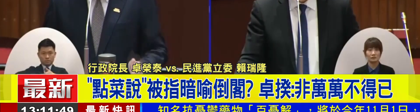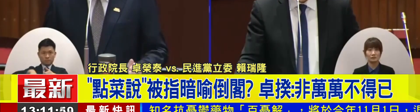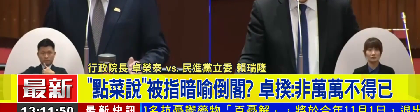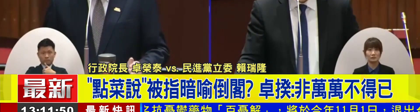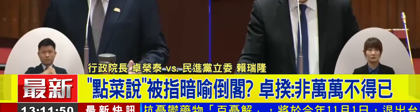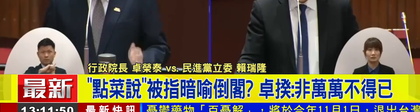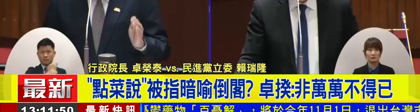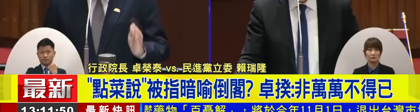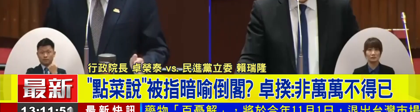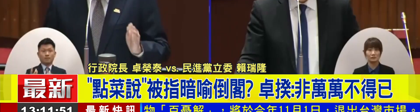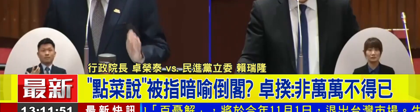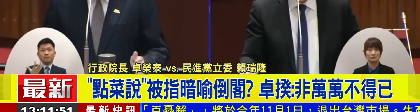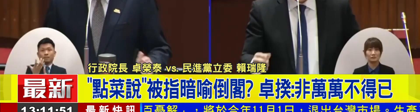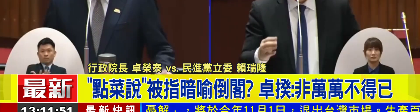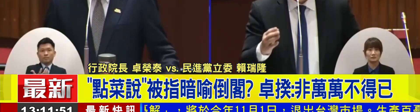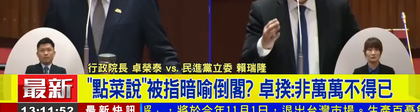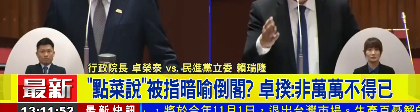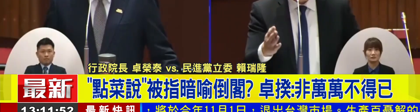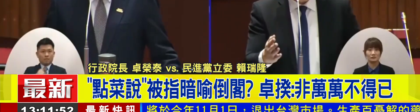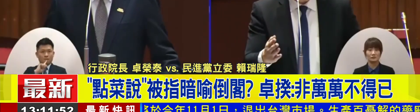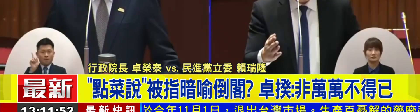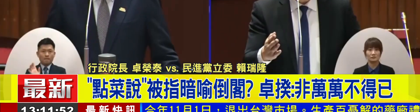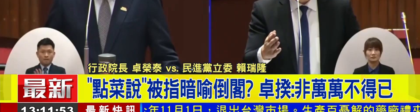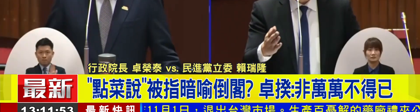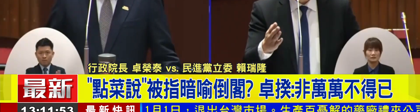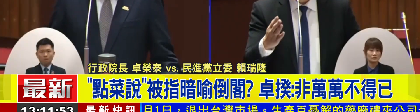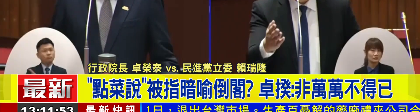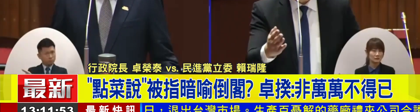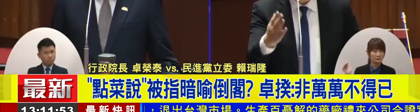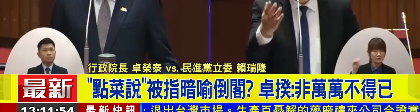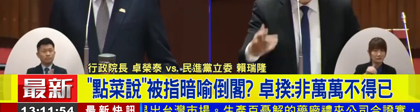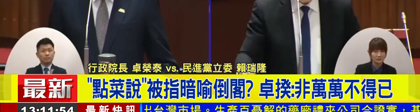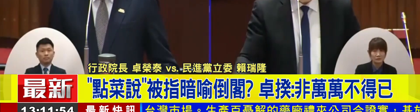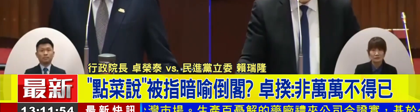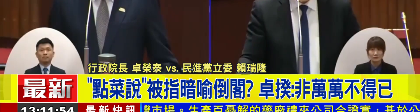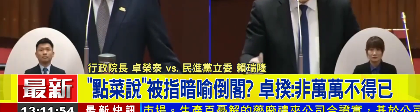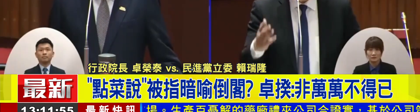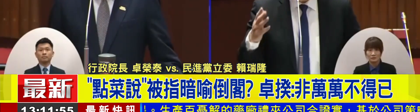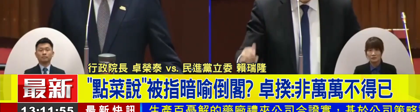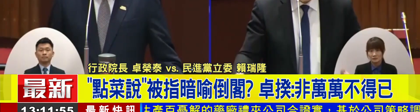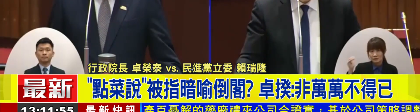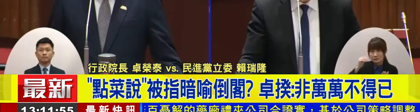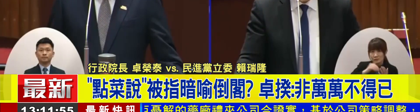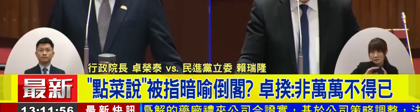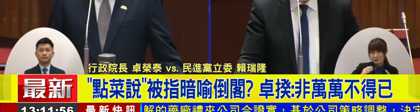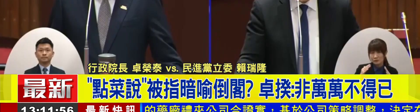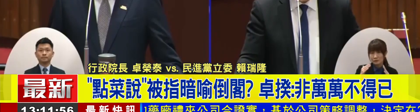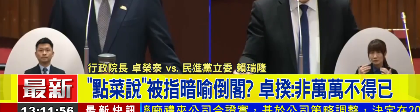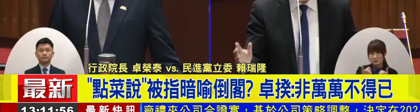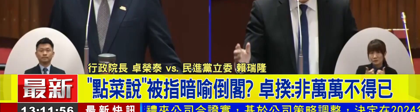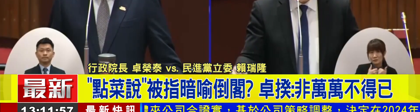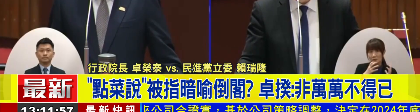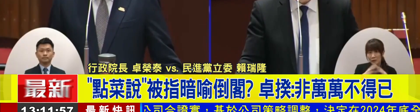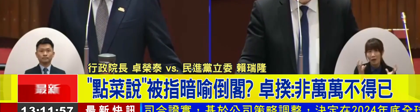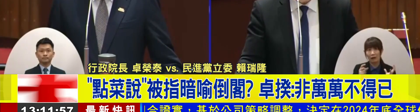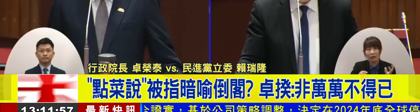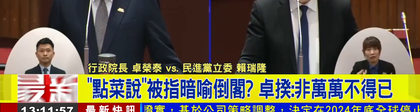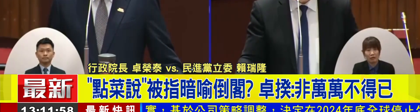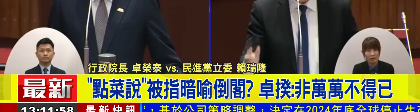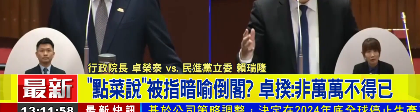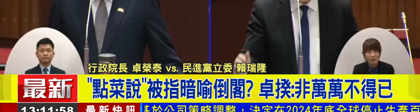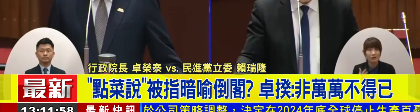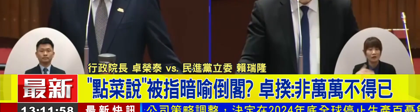任何救济程序，我觉得都应该被遵守。 那最后倒戈解散国会，几乎是最后最不得已的一个僵局下的一个